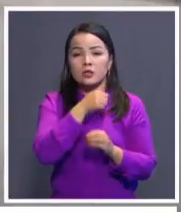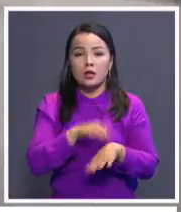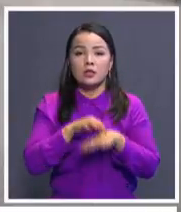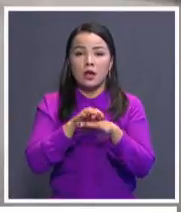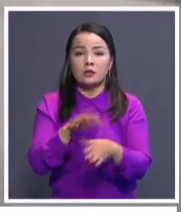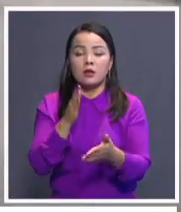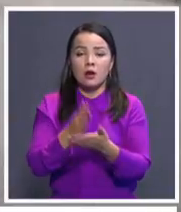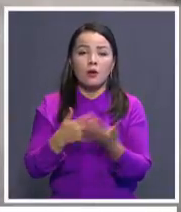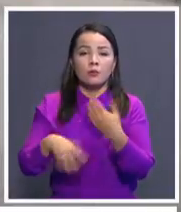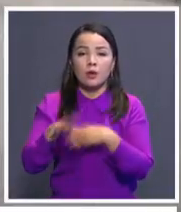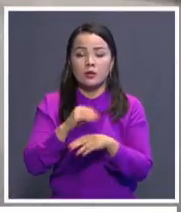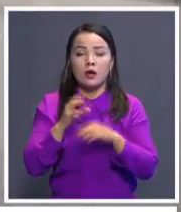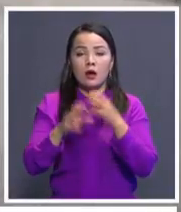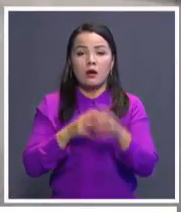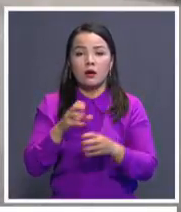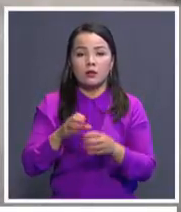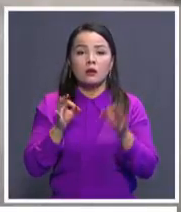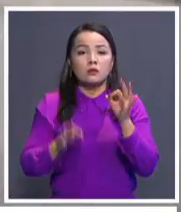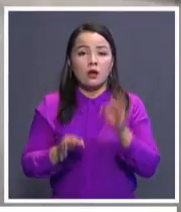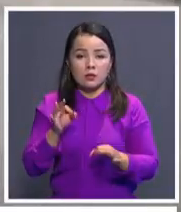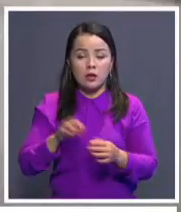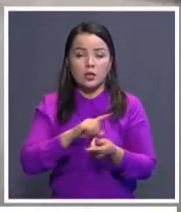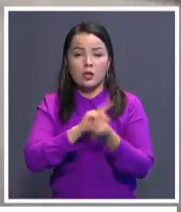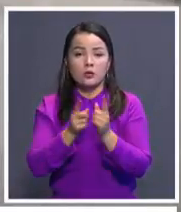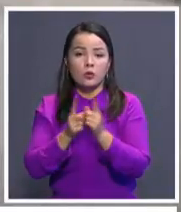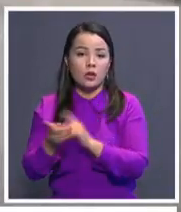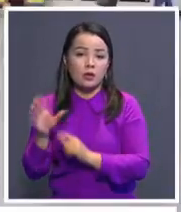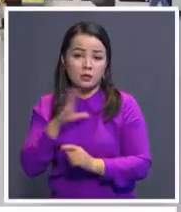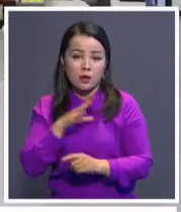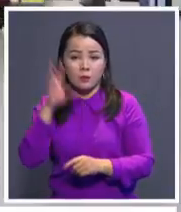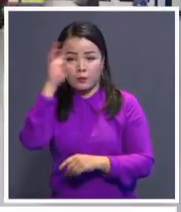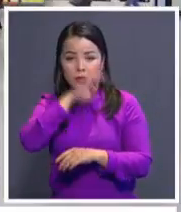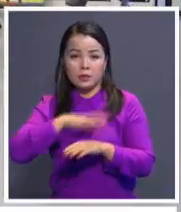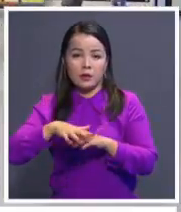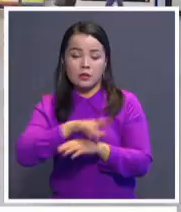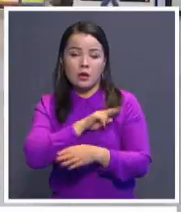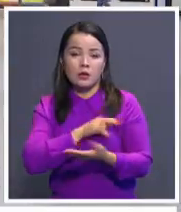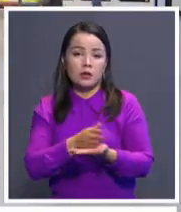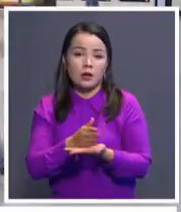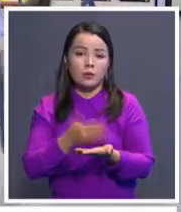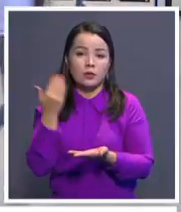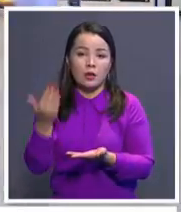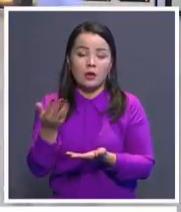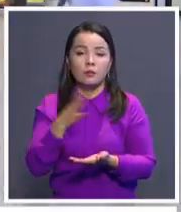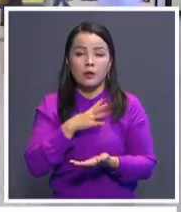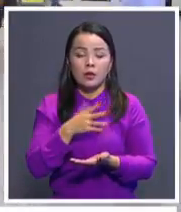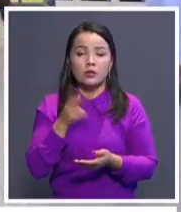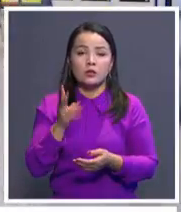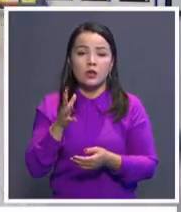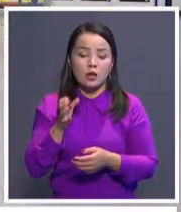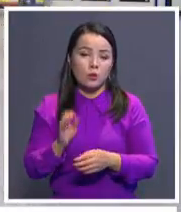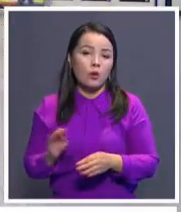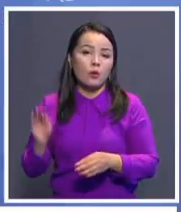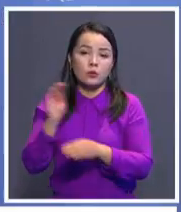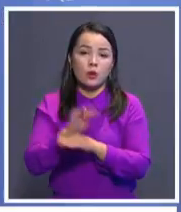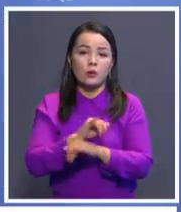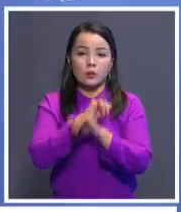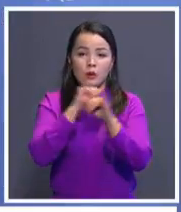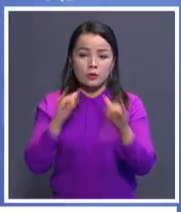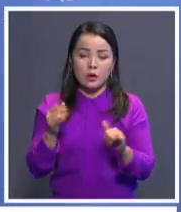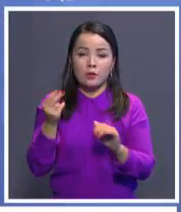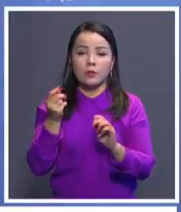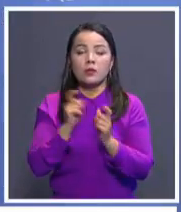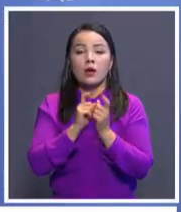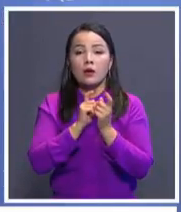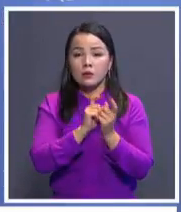ел заңдары халықаралық стандарттарға сай өзгертілді. Үкімет мемлекеттік қызметкерлердің жалақысын 2,5 есеге көбейтіп, жемқорлыққа